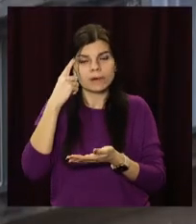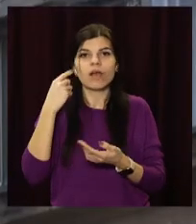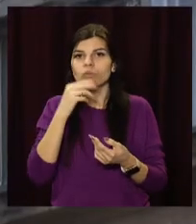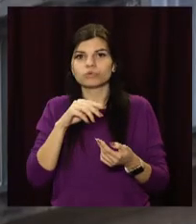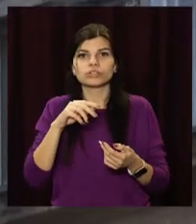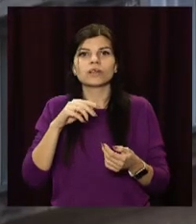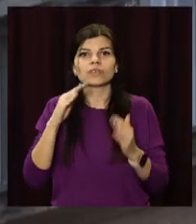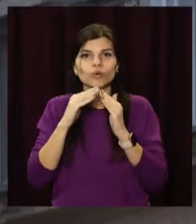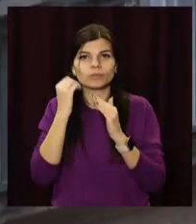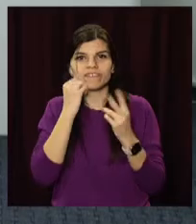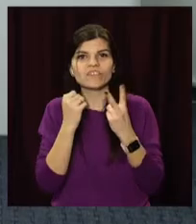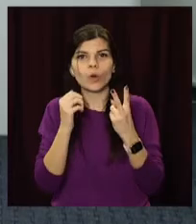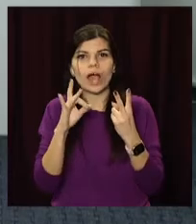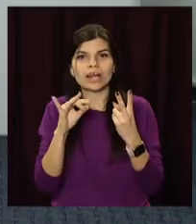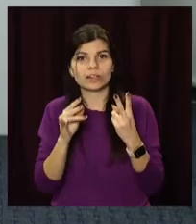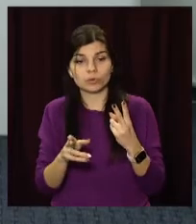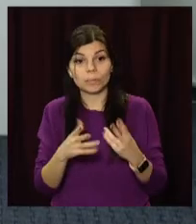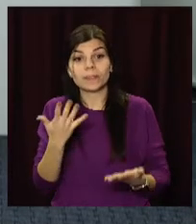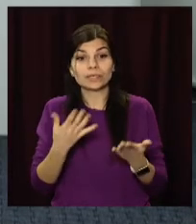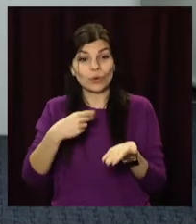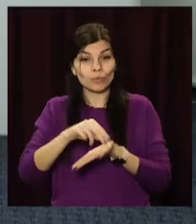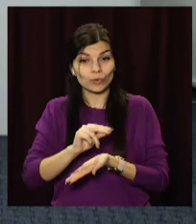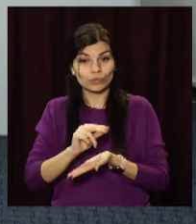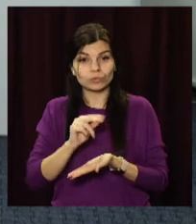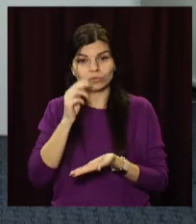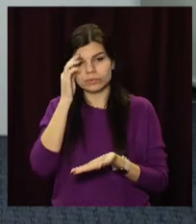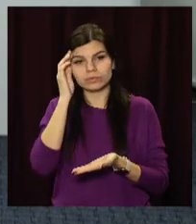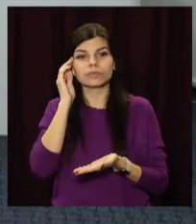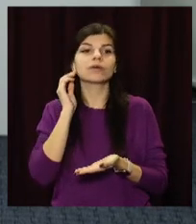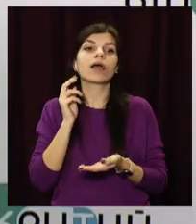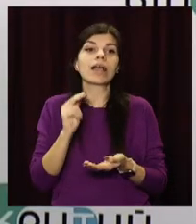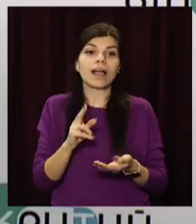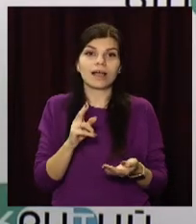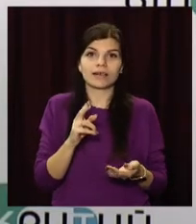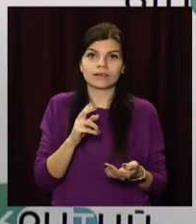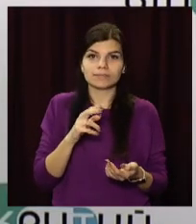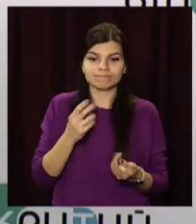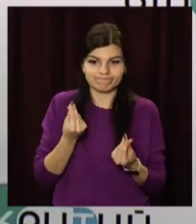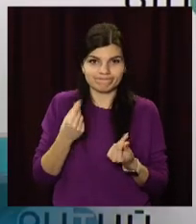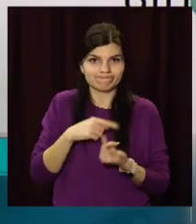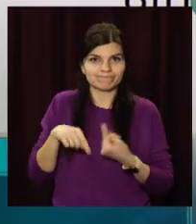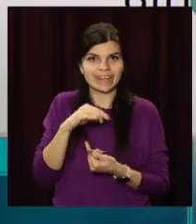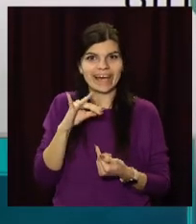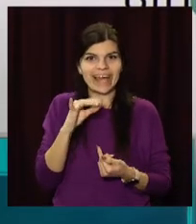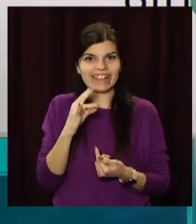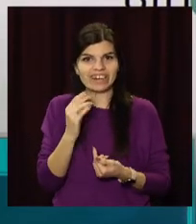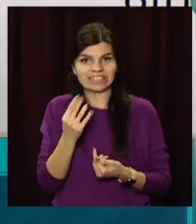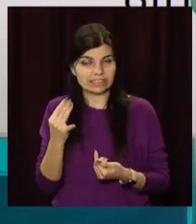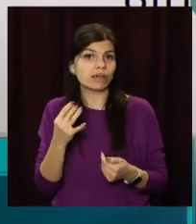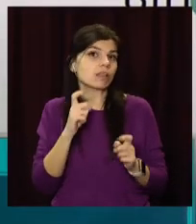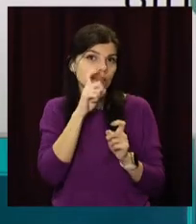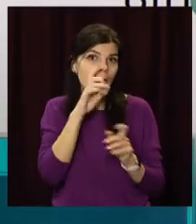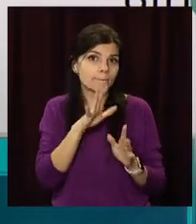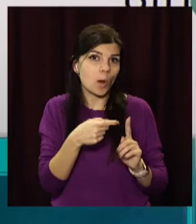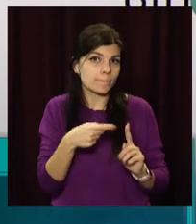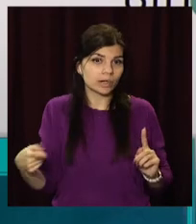вторинному ринку. Якщо покупка завершається в якості інвестицій, то, в принципі, неплохой зараз